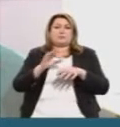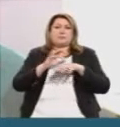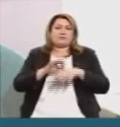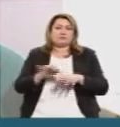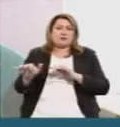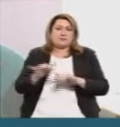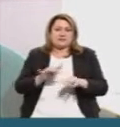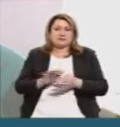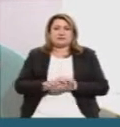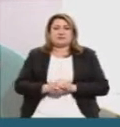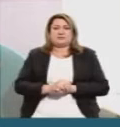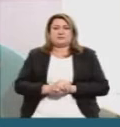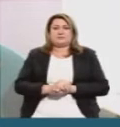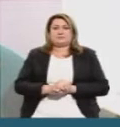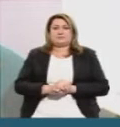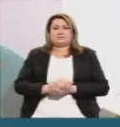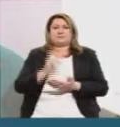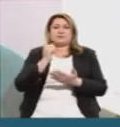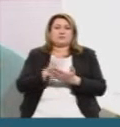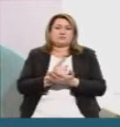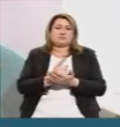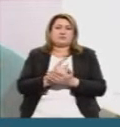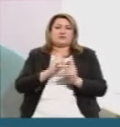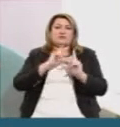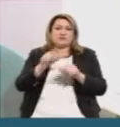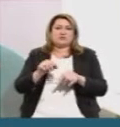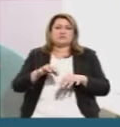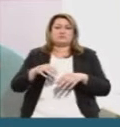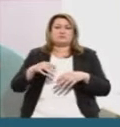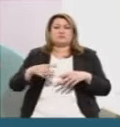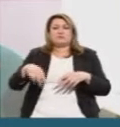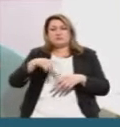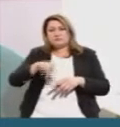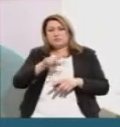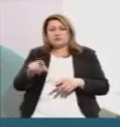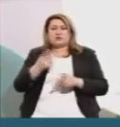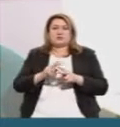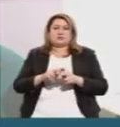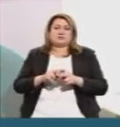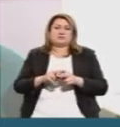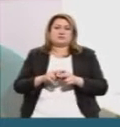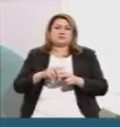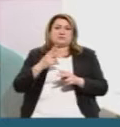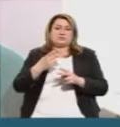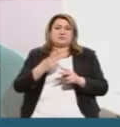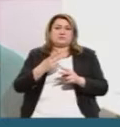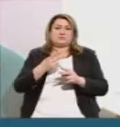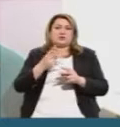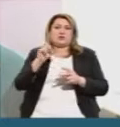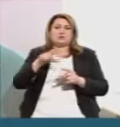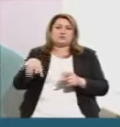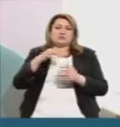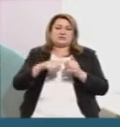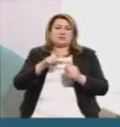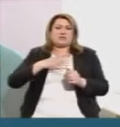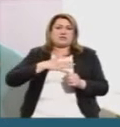проводятся ограничительные мероприятия, запрещается выезд, передвижение населения, что, конечно, вызывает определенное недовольство